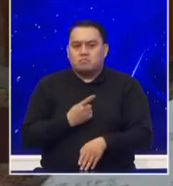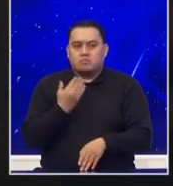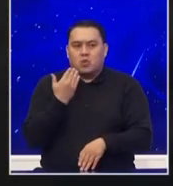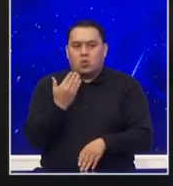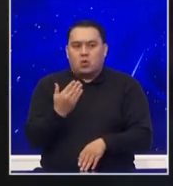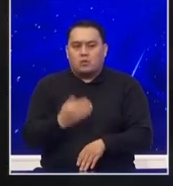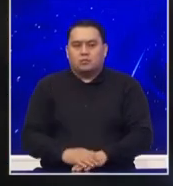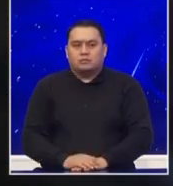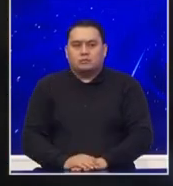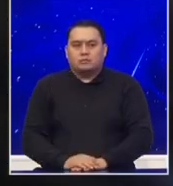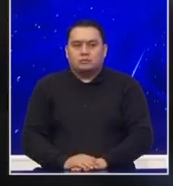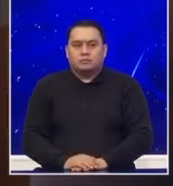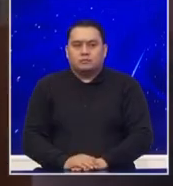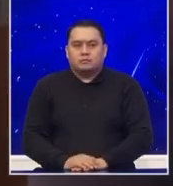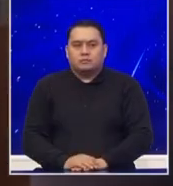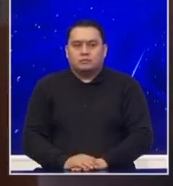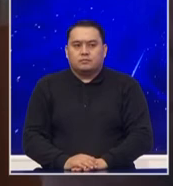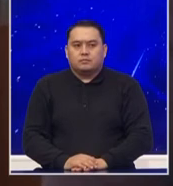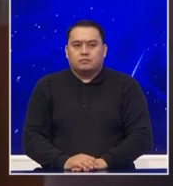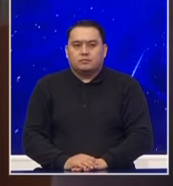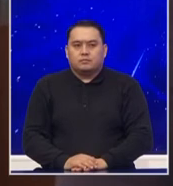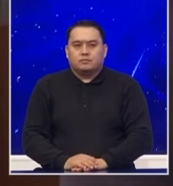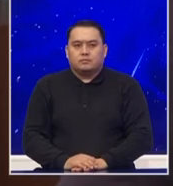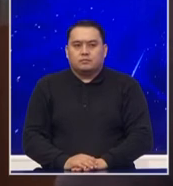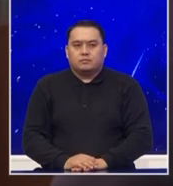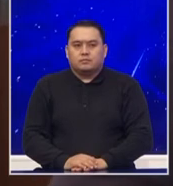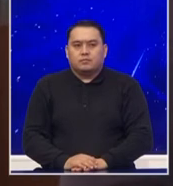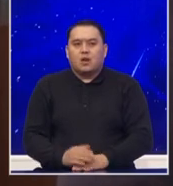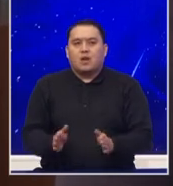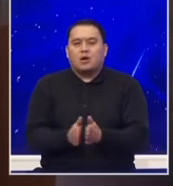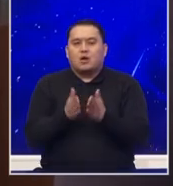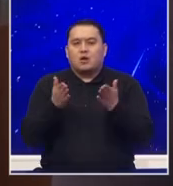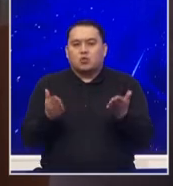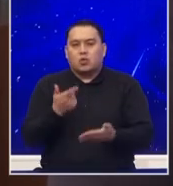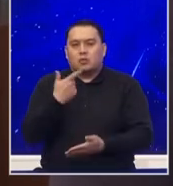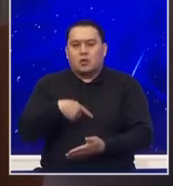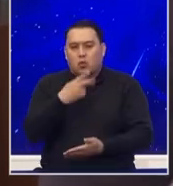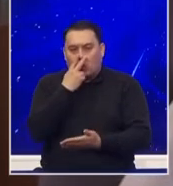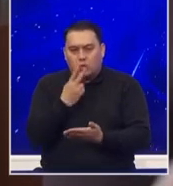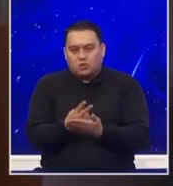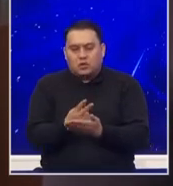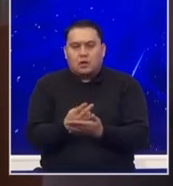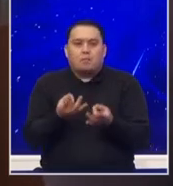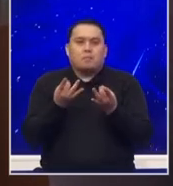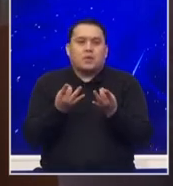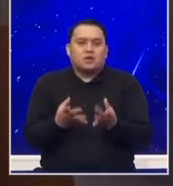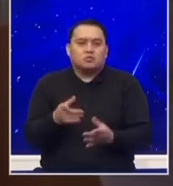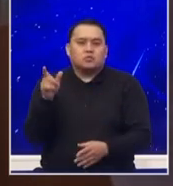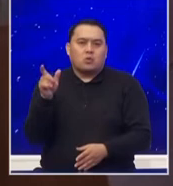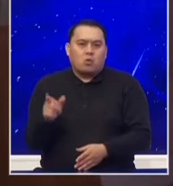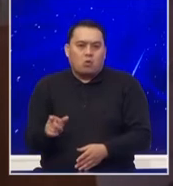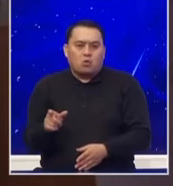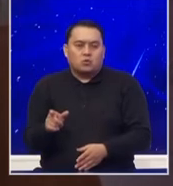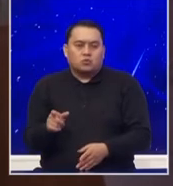тағы осы қастиіп. Өзінің өмір баяндық жол кітаптарының әрбір несінде қарасаңыздар, қарапайымдылығымен